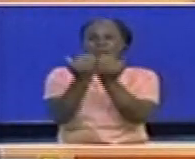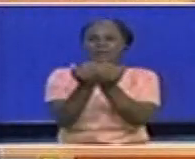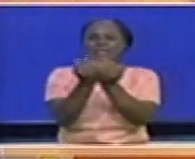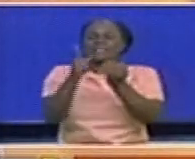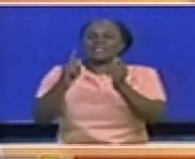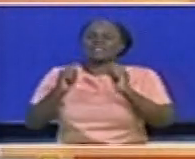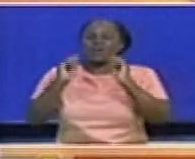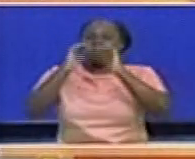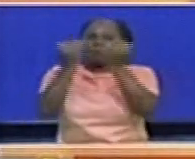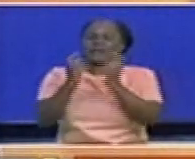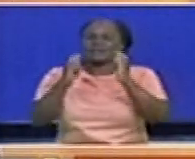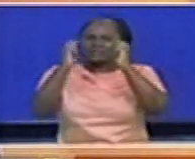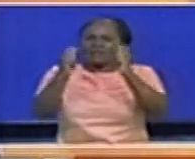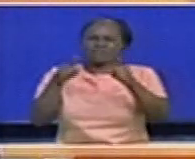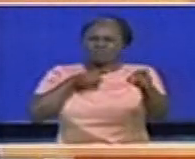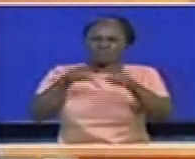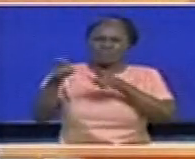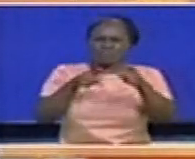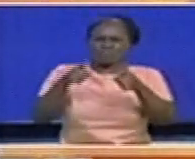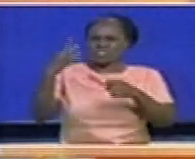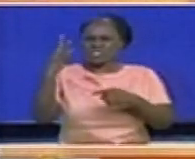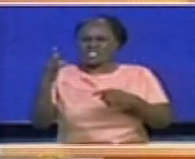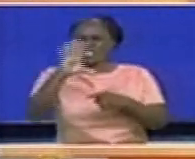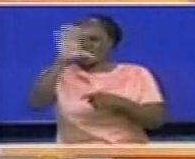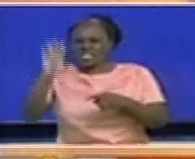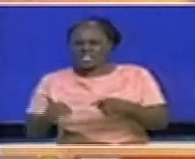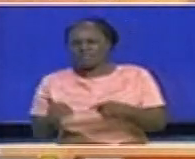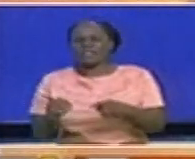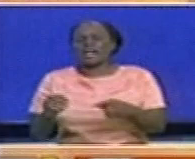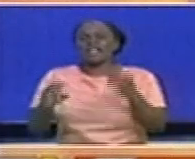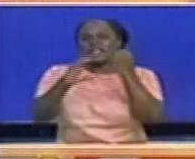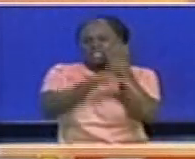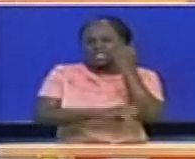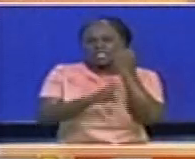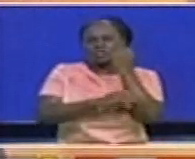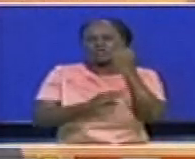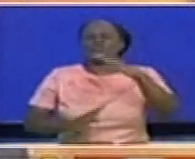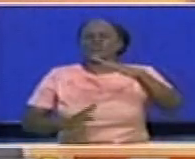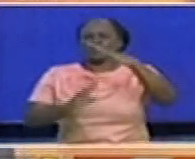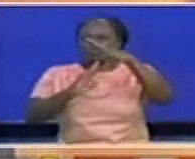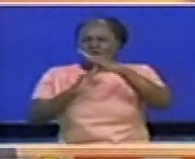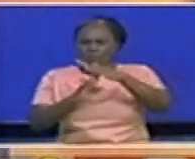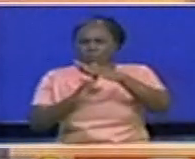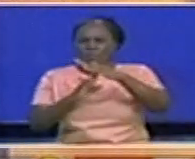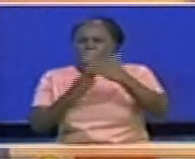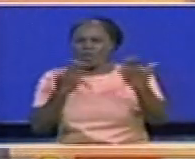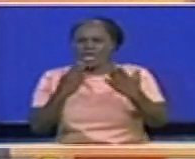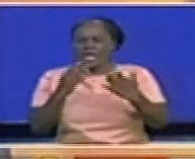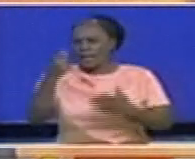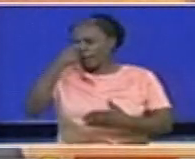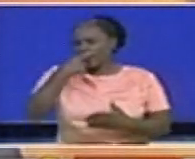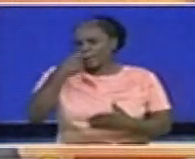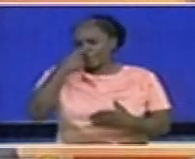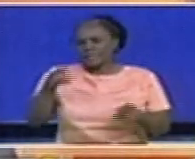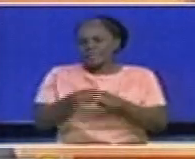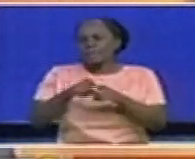kombi ambalo basi liko katika ziara mataifa matatu barani Afrika, na kilele chake basi ni nchini Tanzania na